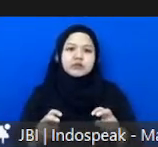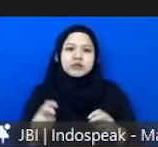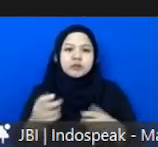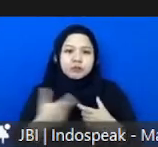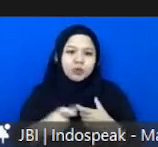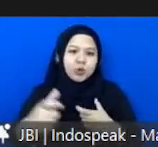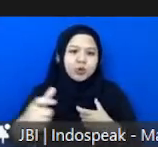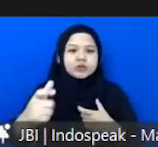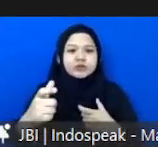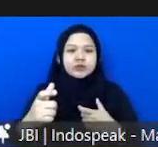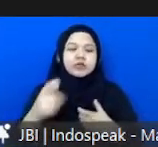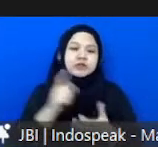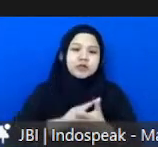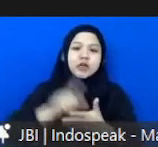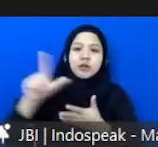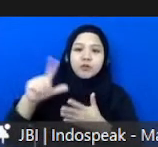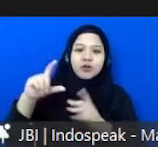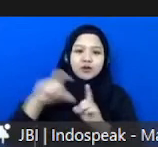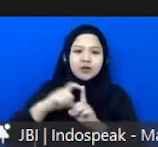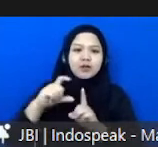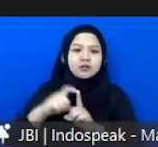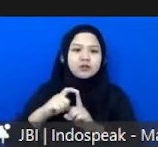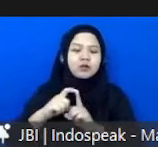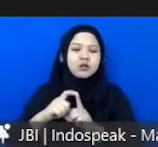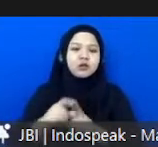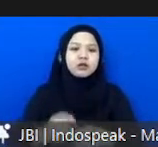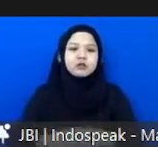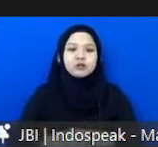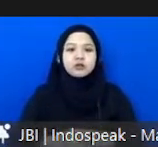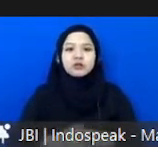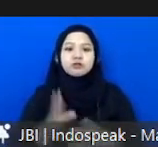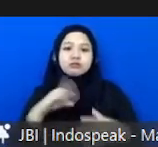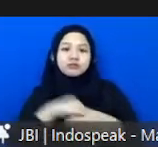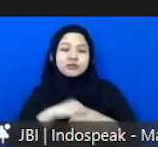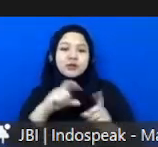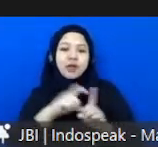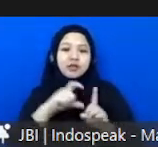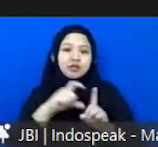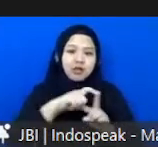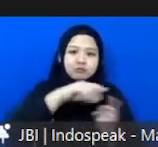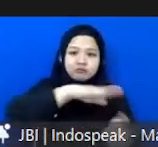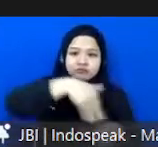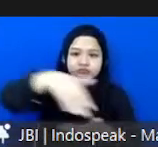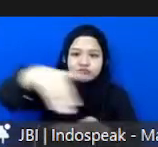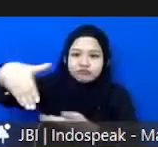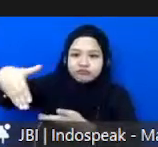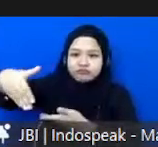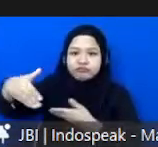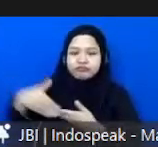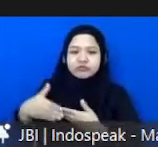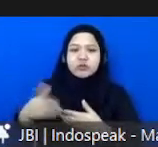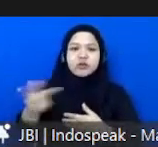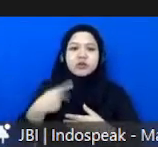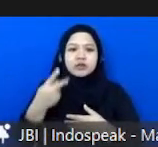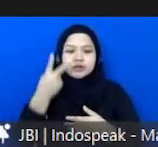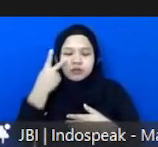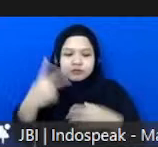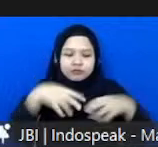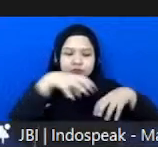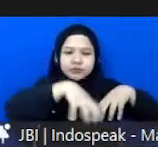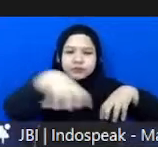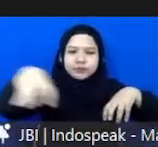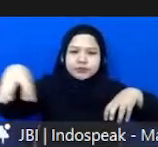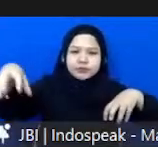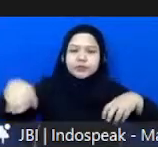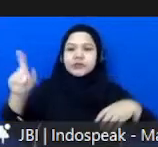datanya dan lain-lainnya sehingga masuk ke dalam data, terus nanti keluarnya adalah bagaimana kita peta sebaran Wolbachia. Karena itu